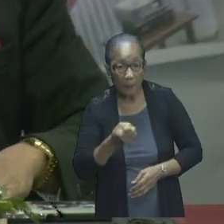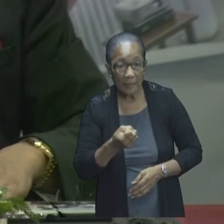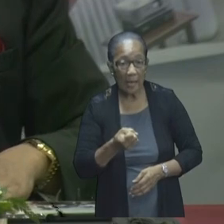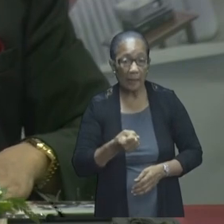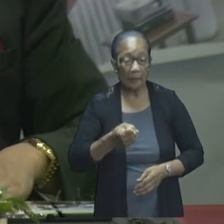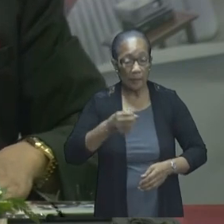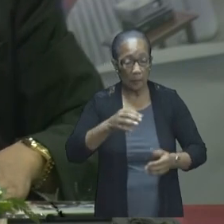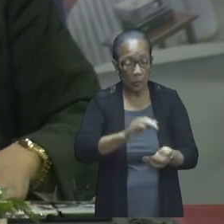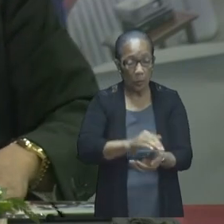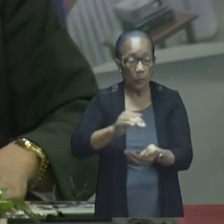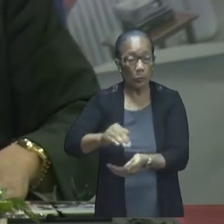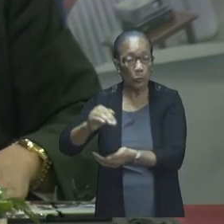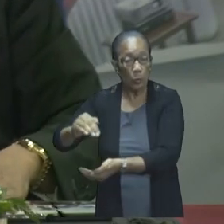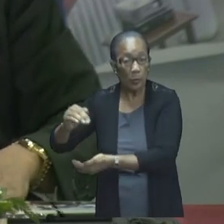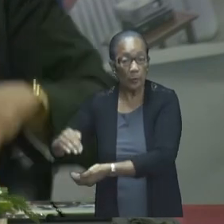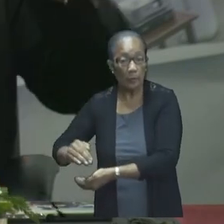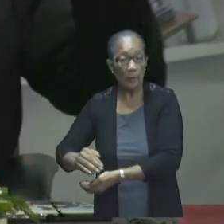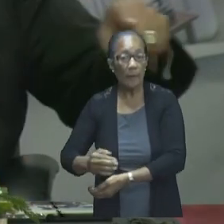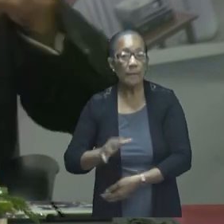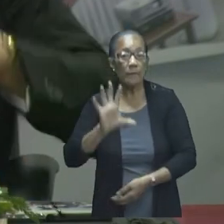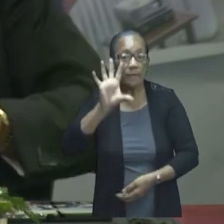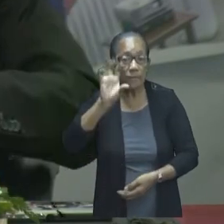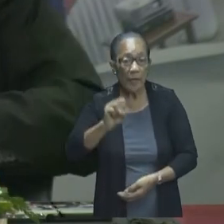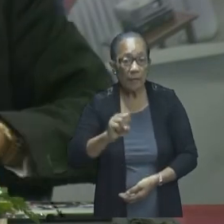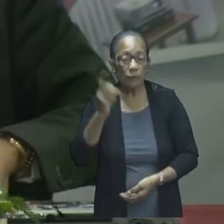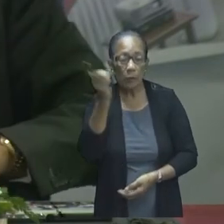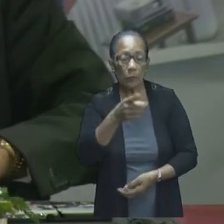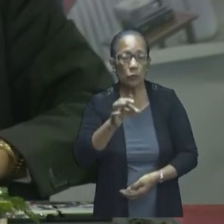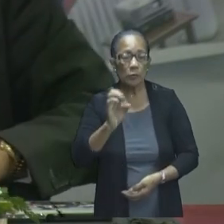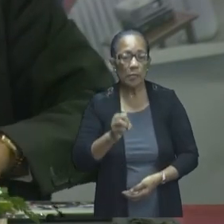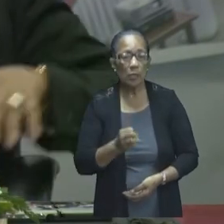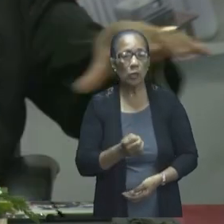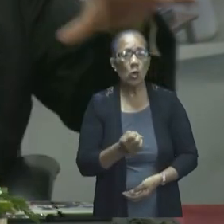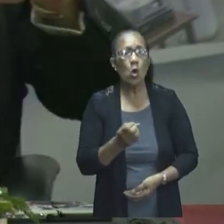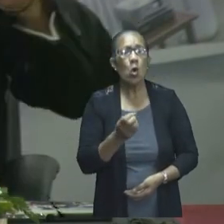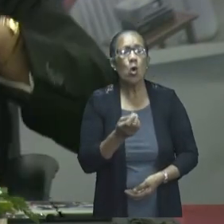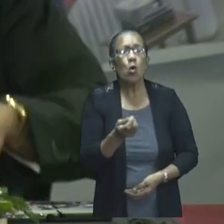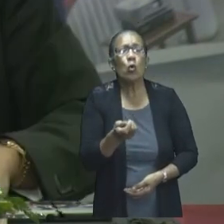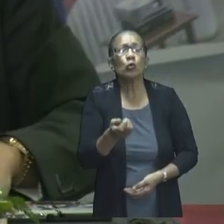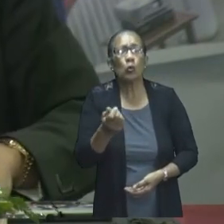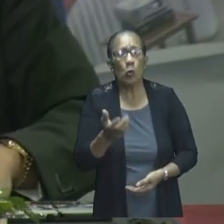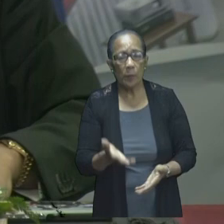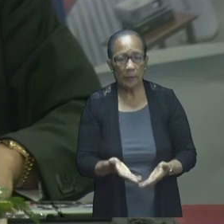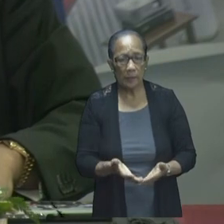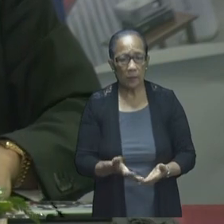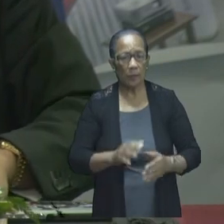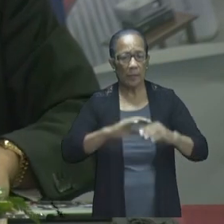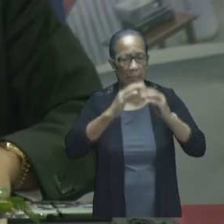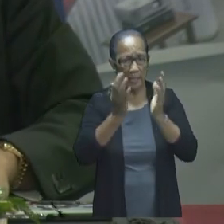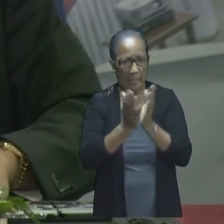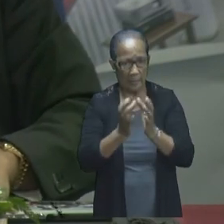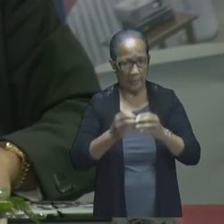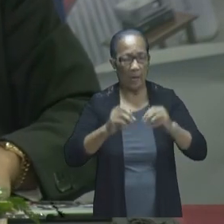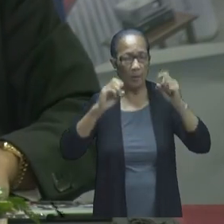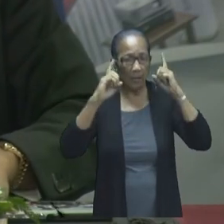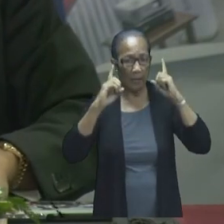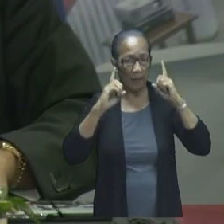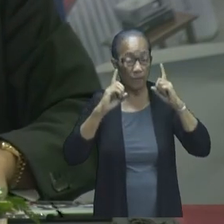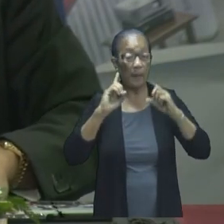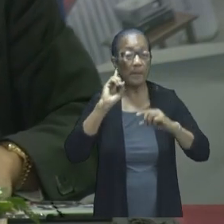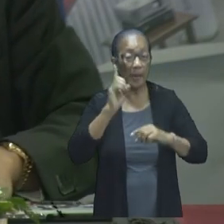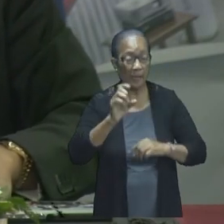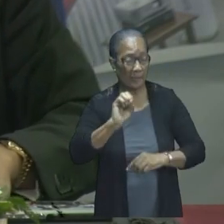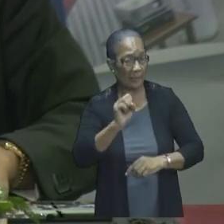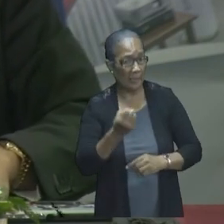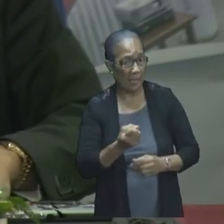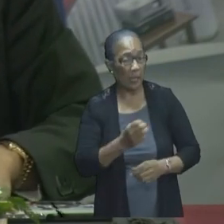ben 50% goedkoper is maar ze hebben geen infrastructuur om dat naar de hele samenleving te brengen wat kan u wel en dit moet ook